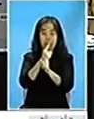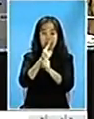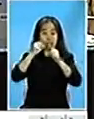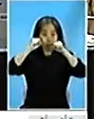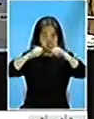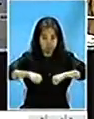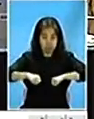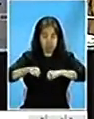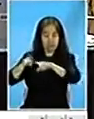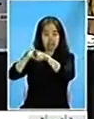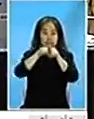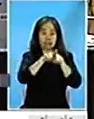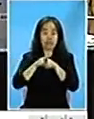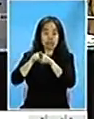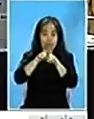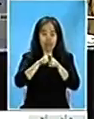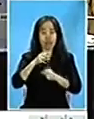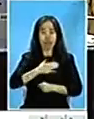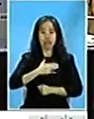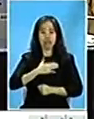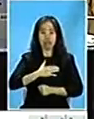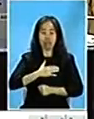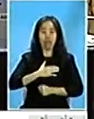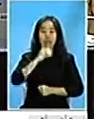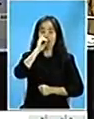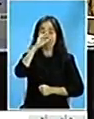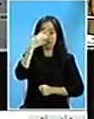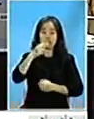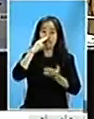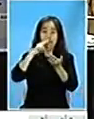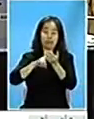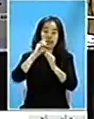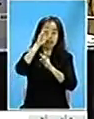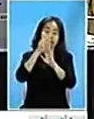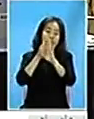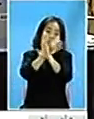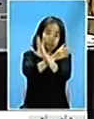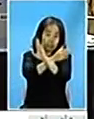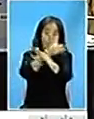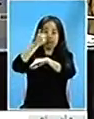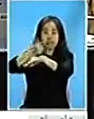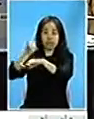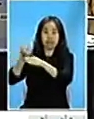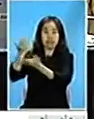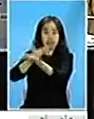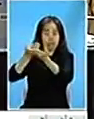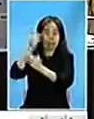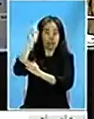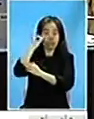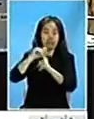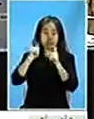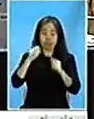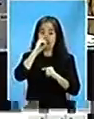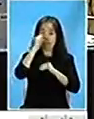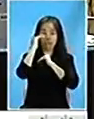มกันนะครับเพราะผมได้ออกกำหนดการไปก่อนหน้าที่วิปจะคุยกันแต่หลักการใหญ่คือ3วัน